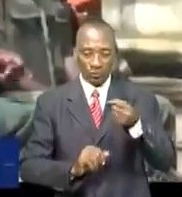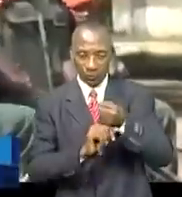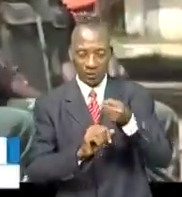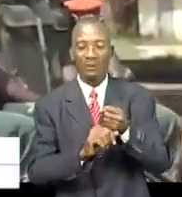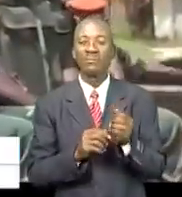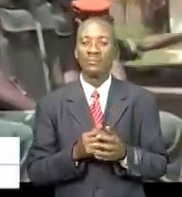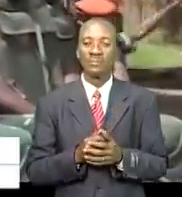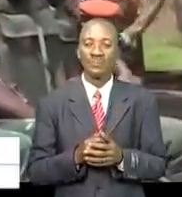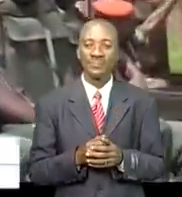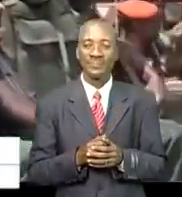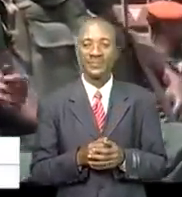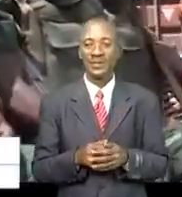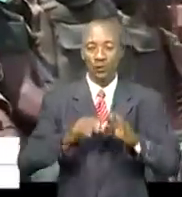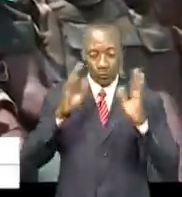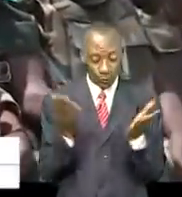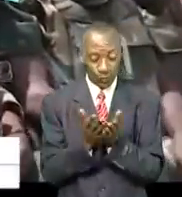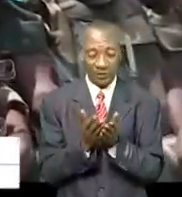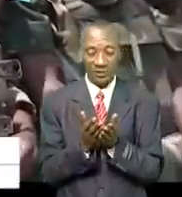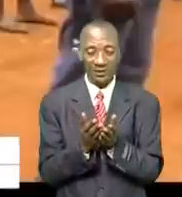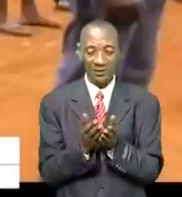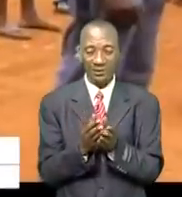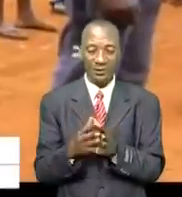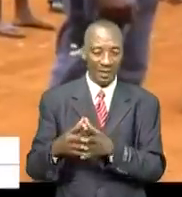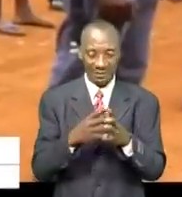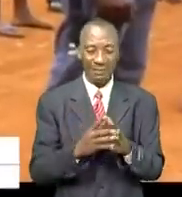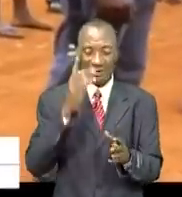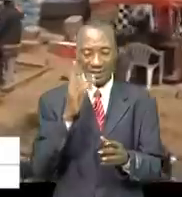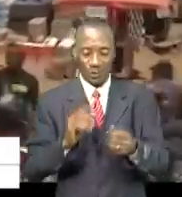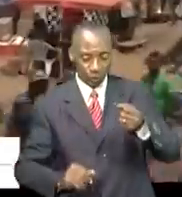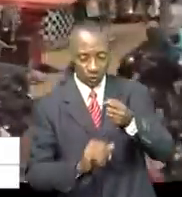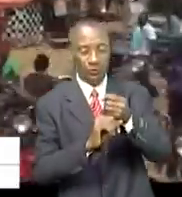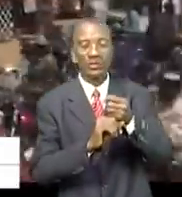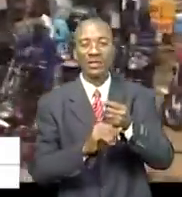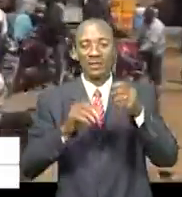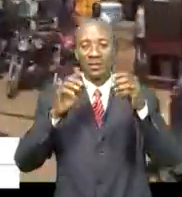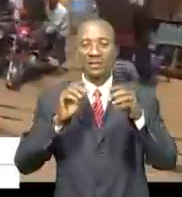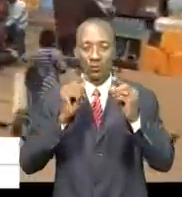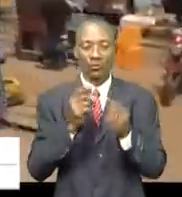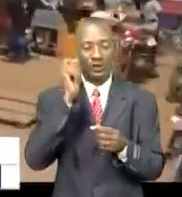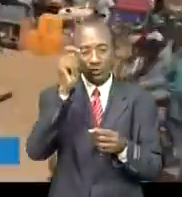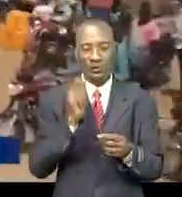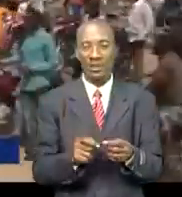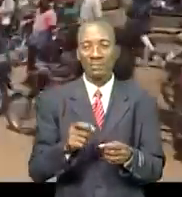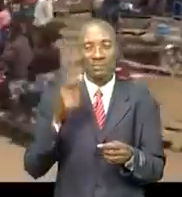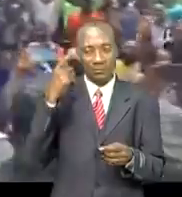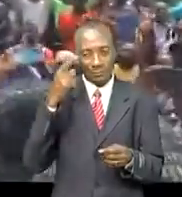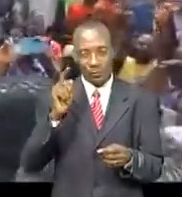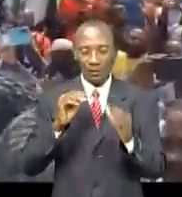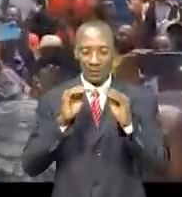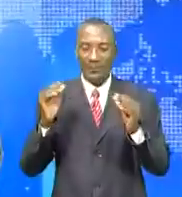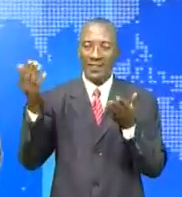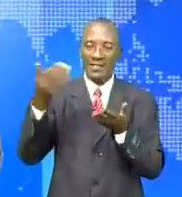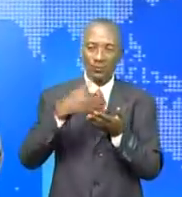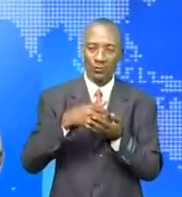seul homme autour des phares d'essai pour barrer la route aux ennemis du développement. En tout cas, c'est le souci de tout Congolais pris de paix.